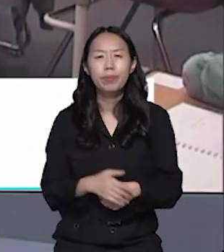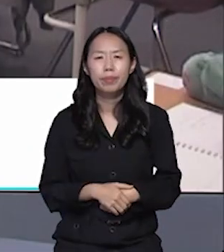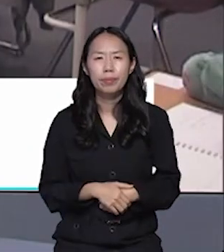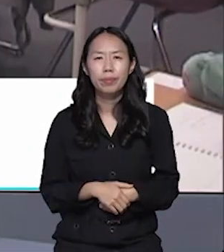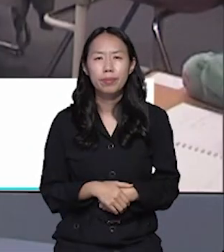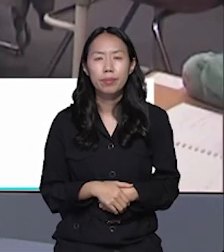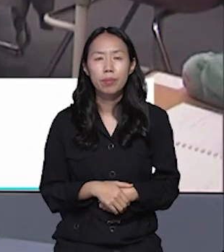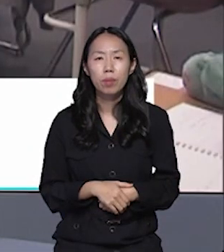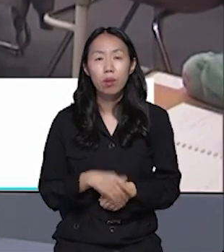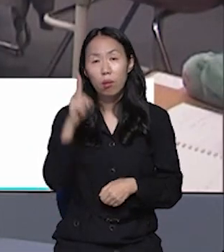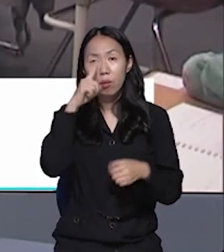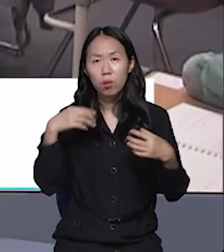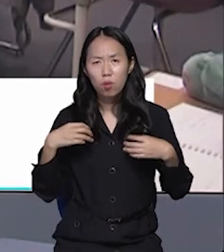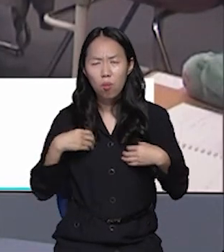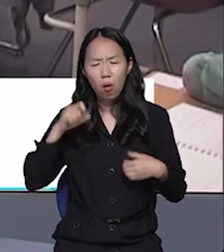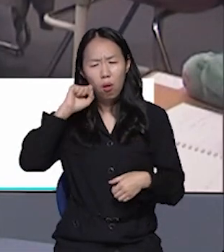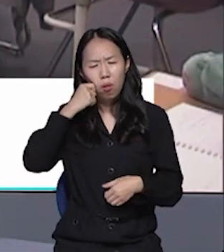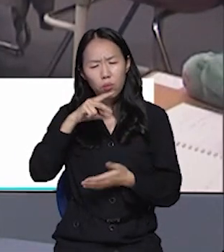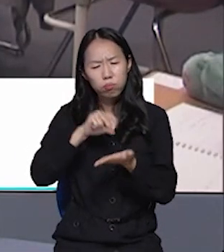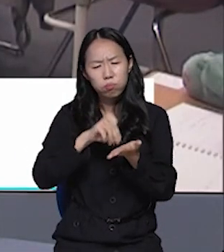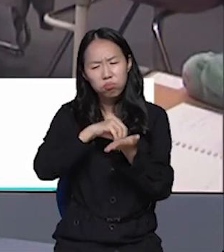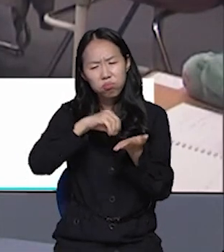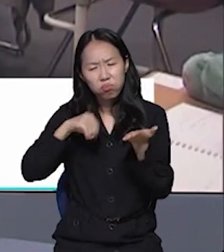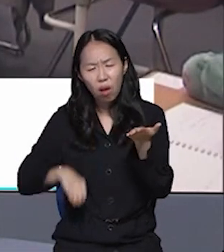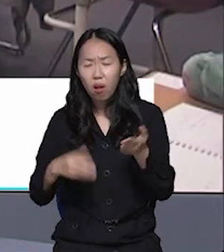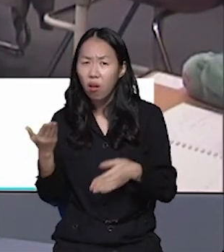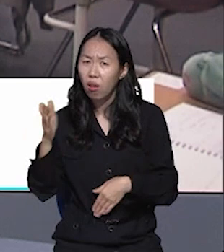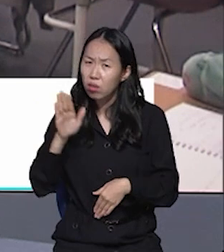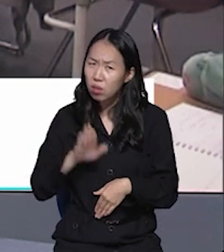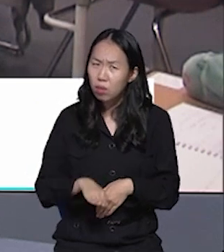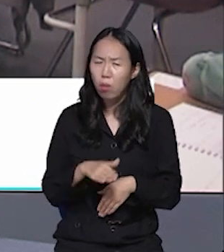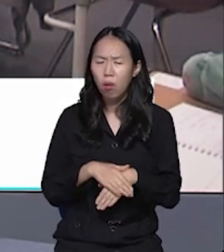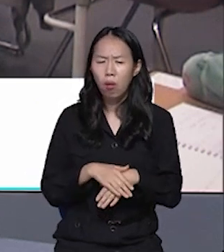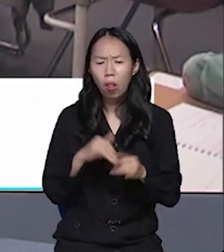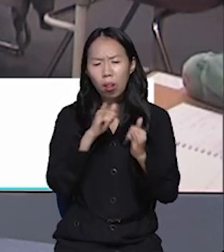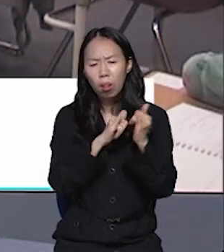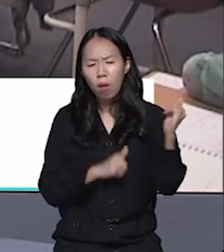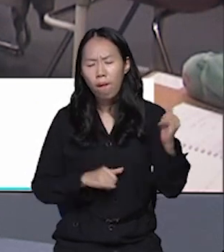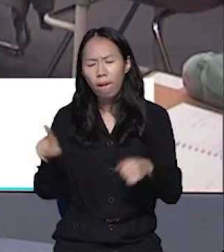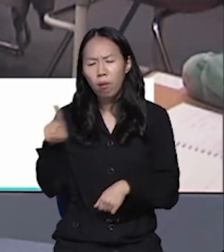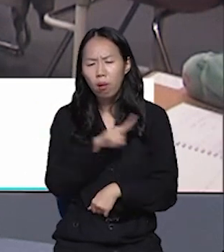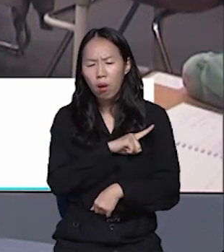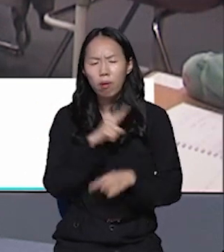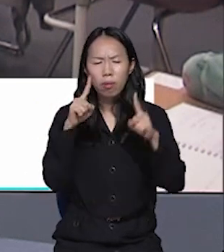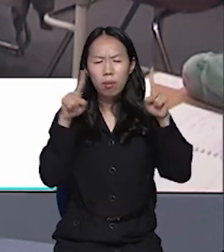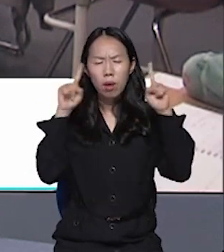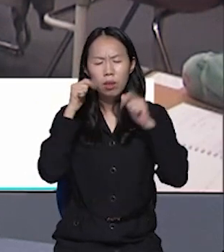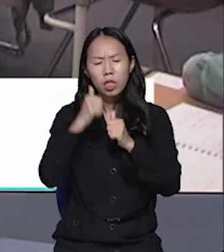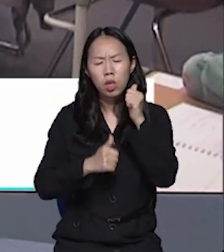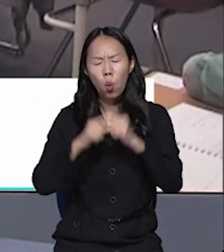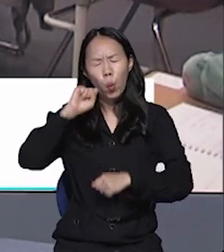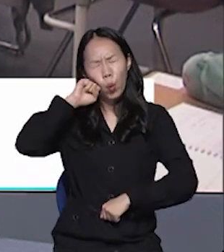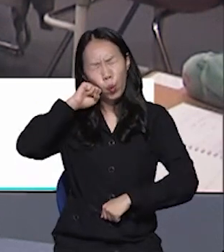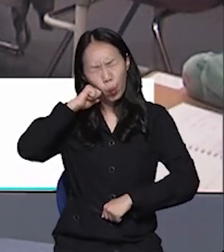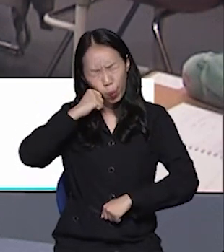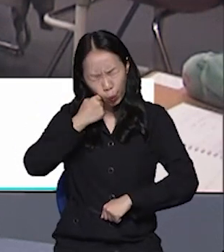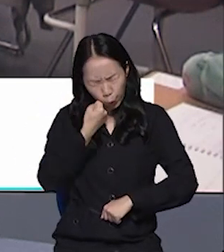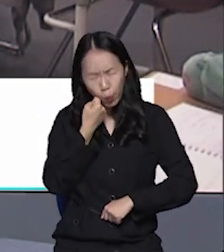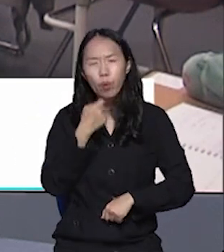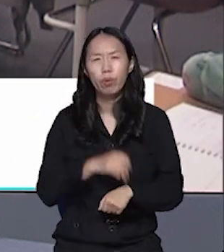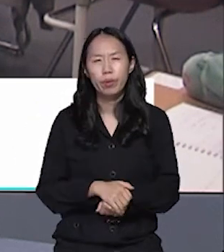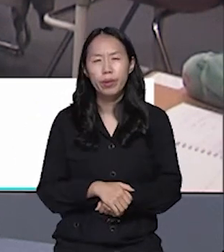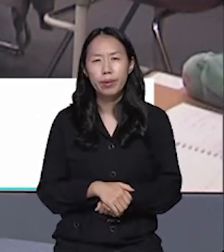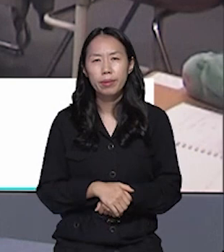고민입니다 정부의 킬러문항 배제 방침에도 이른바 급 수능이라고 불릴 정도로 올해 수능은